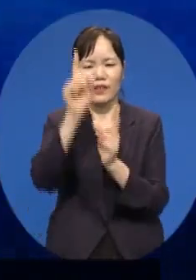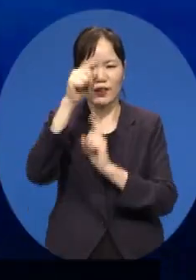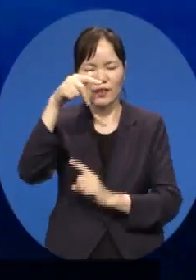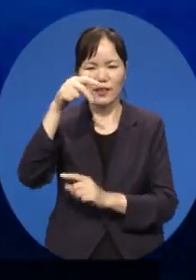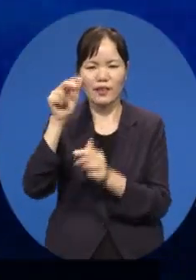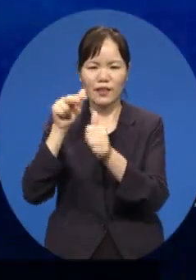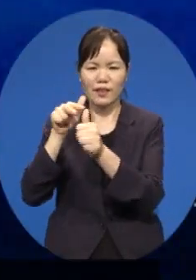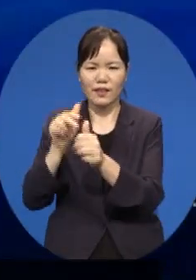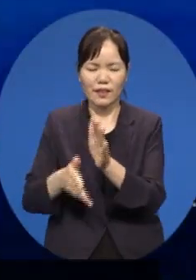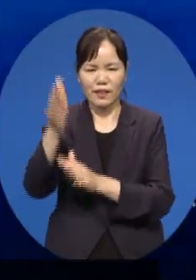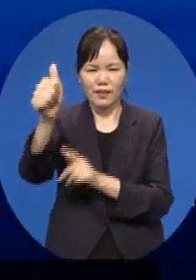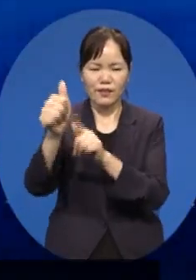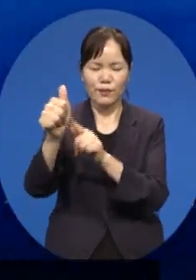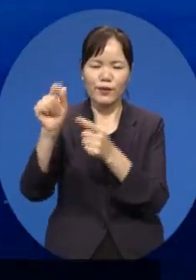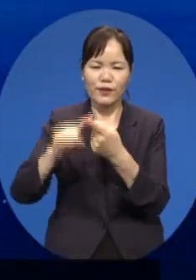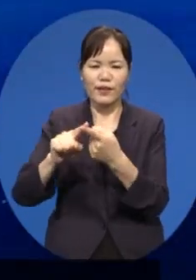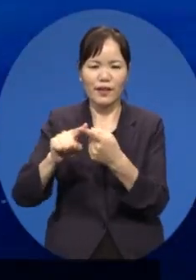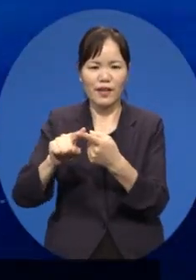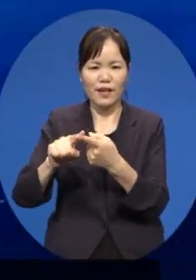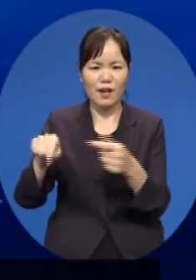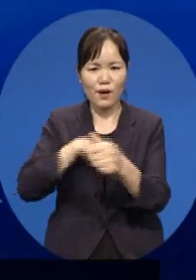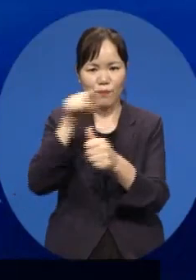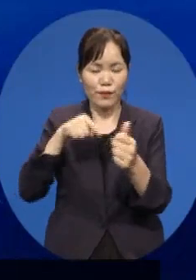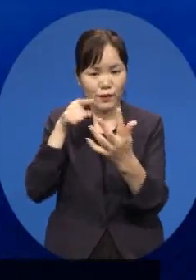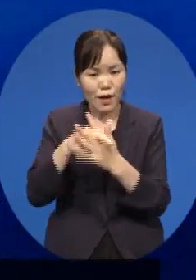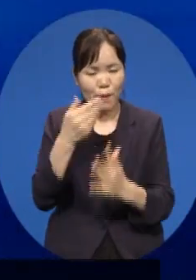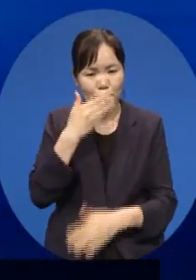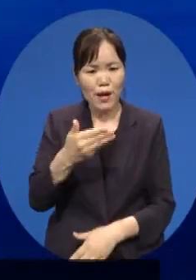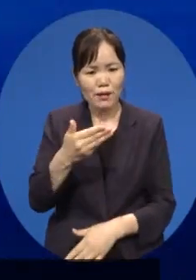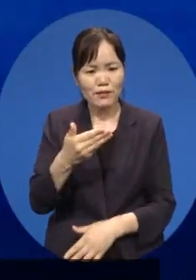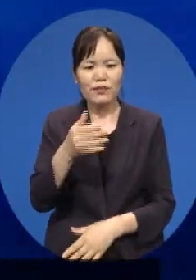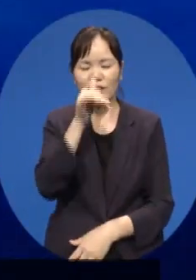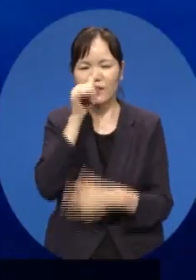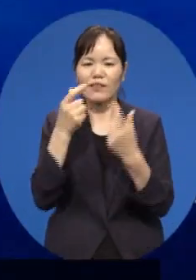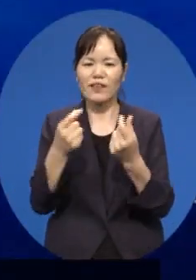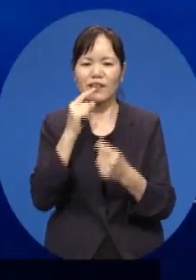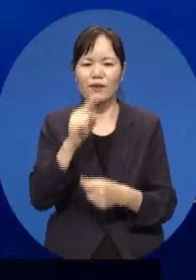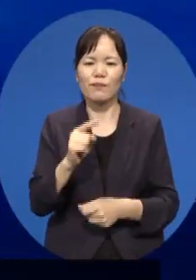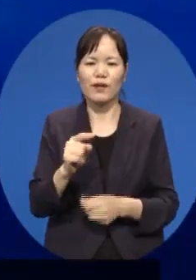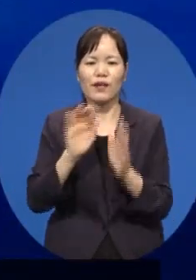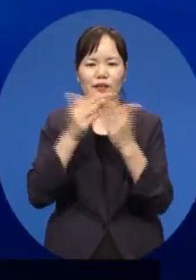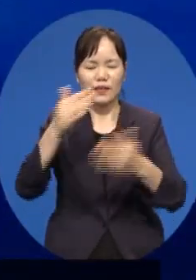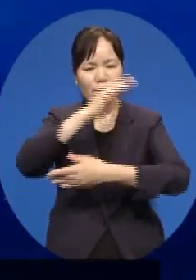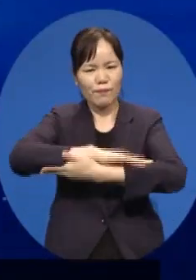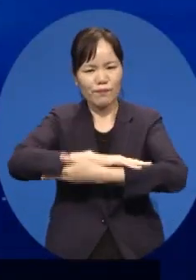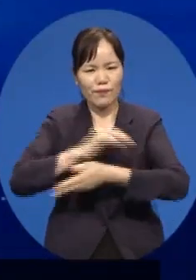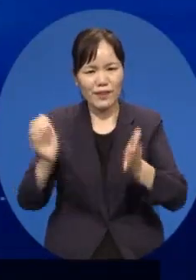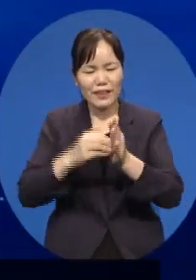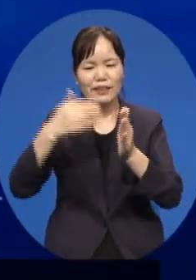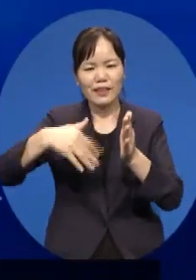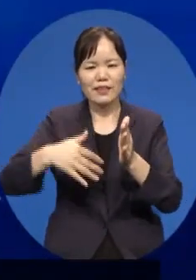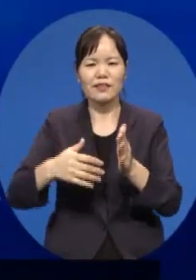후보를 향하고 있는 시선이 어떠한지를 좀 가늠할 수 있는 척도다 이렇게 보고 계신 것 같은데 아직 책이 발간되기 전입니다. 뭐 두